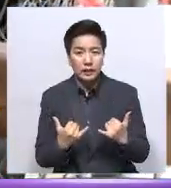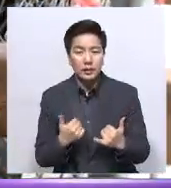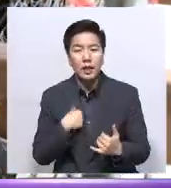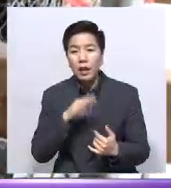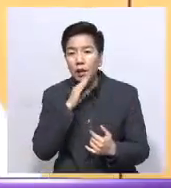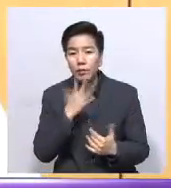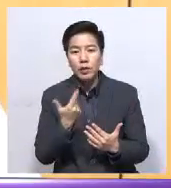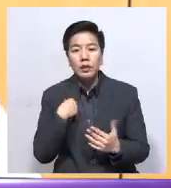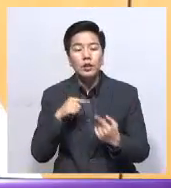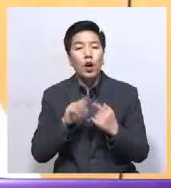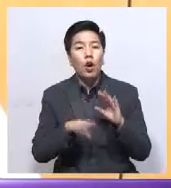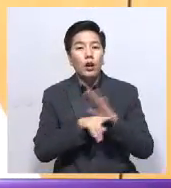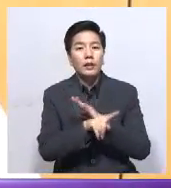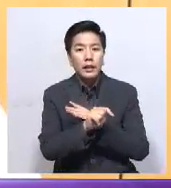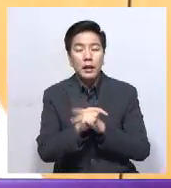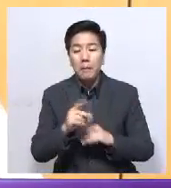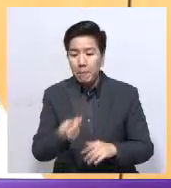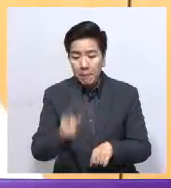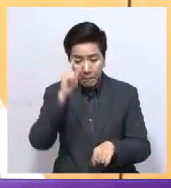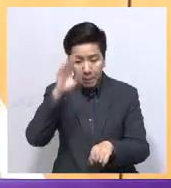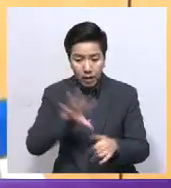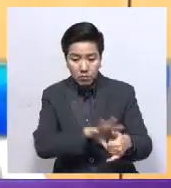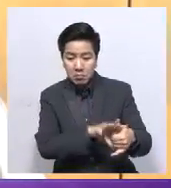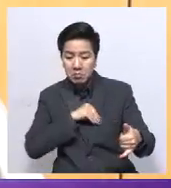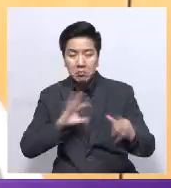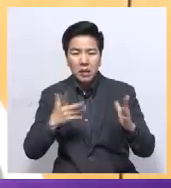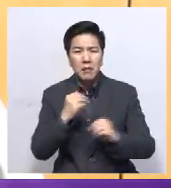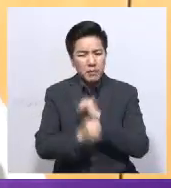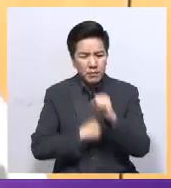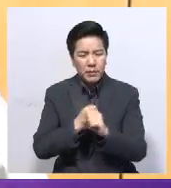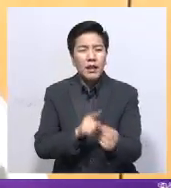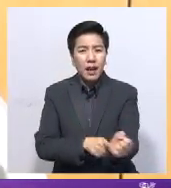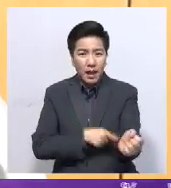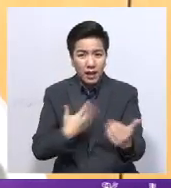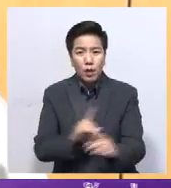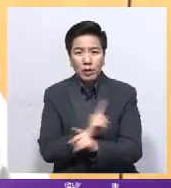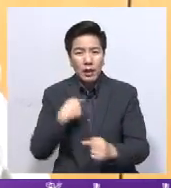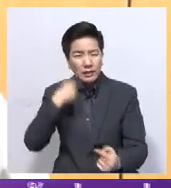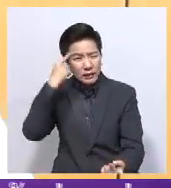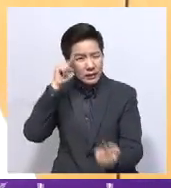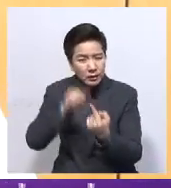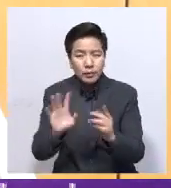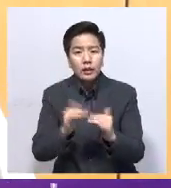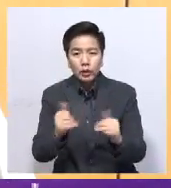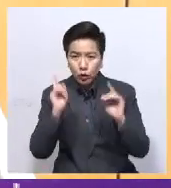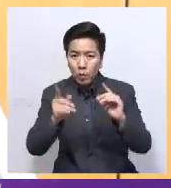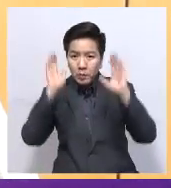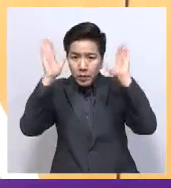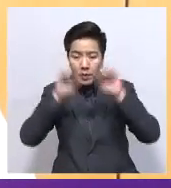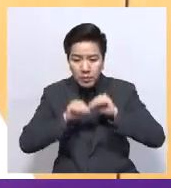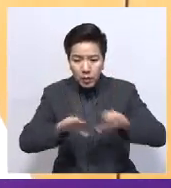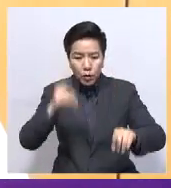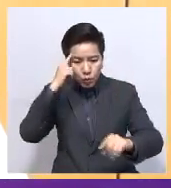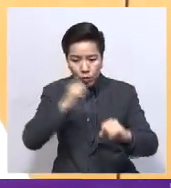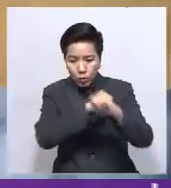าถึงแม้ว่าจังหวัดตราดจะปลอดจากโรคพิษสุนัขบ้ามาแล้วหลายปีแต่ก็ไม่ได้ประมาทนะคะยังต้องรณรงค์ฉีดวัคซีน